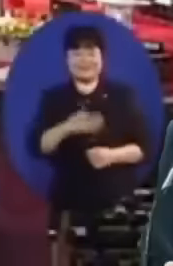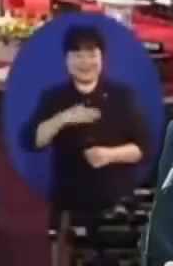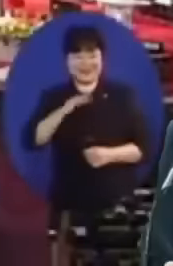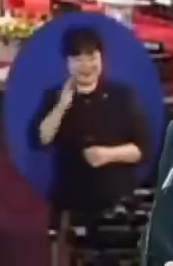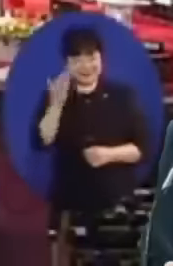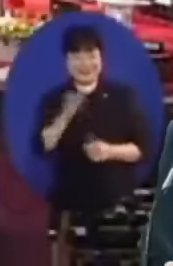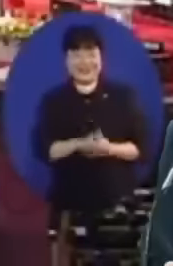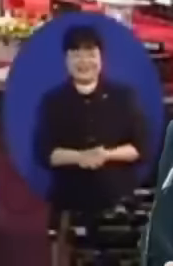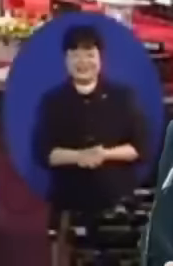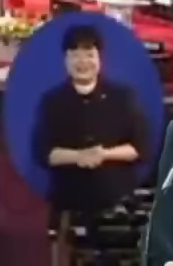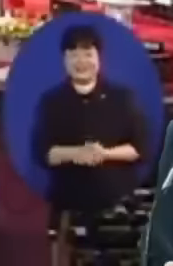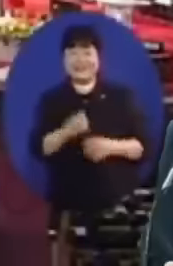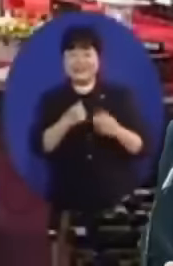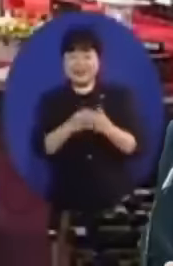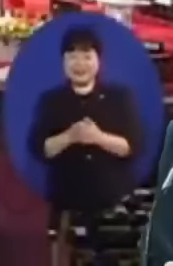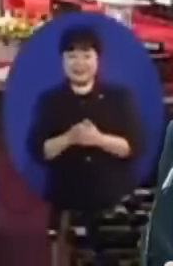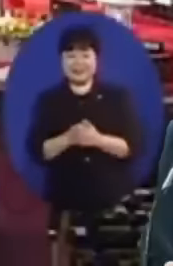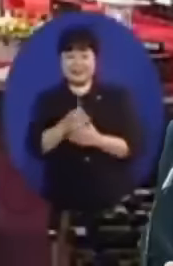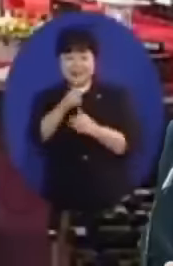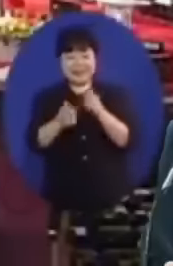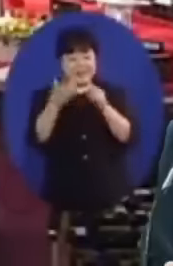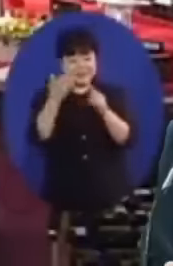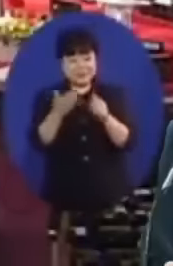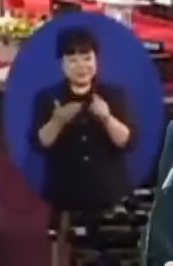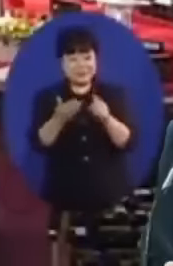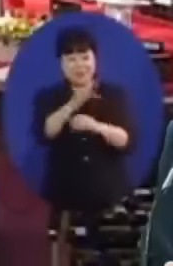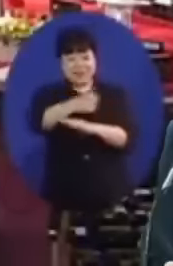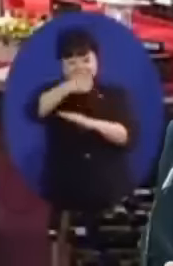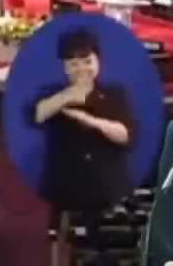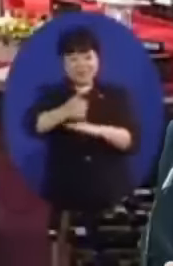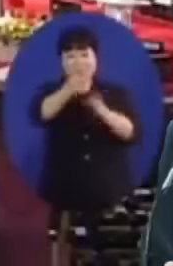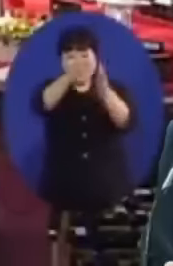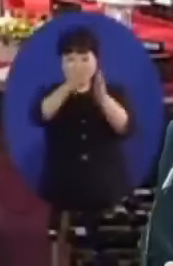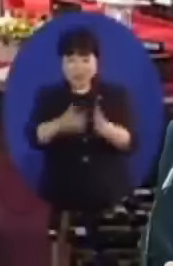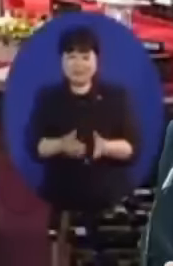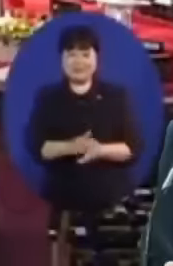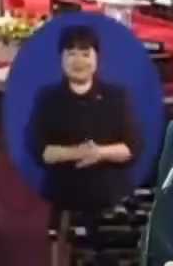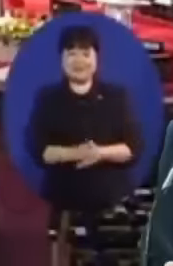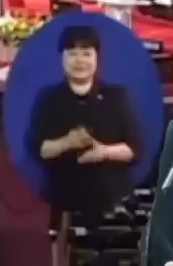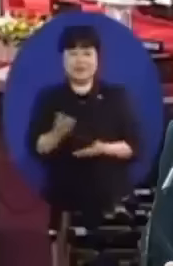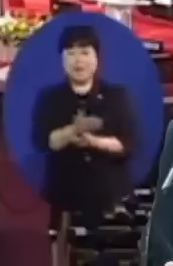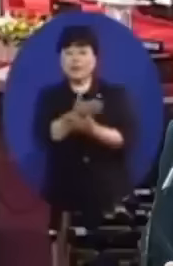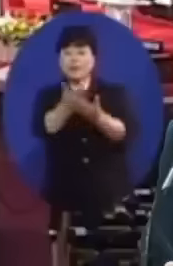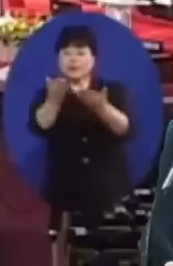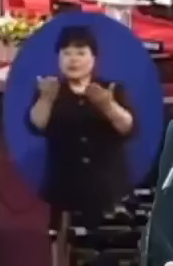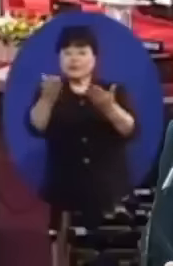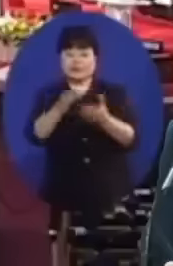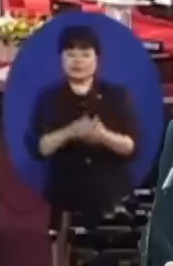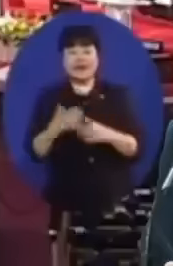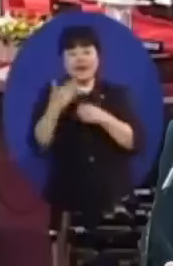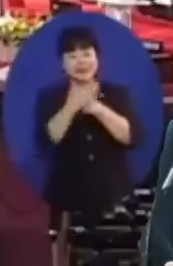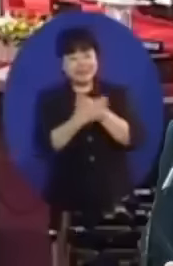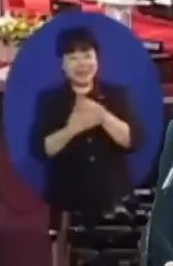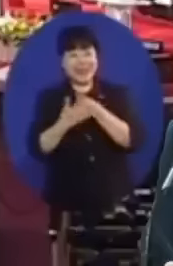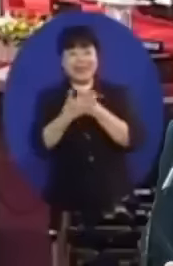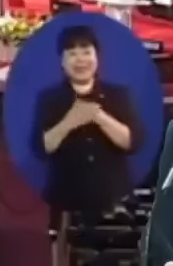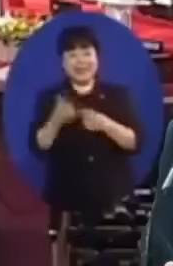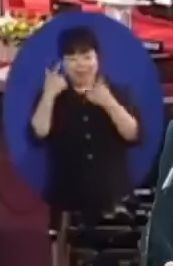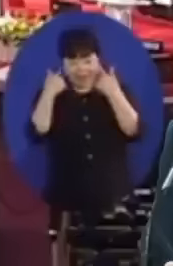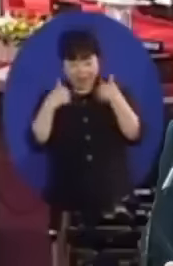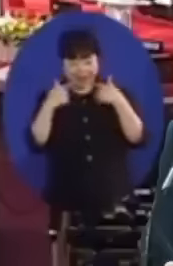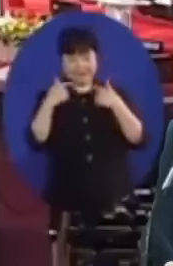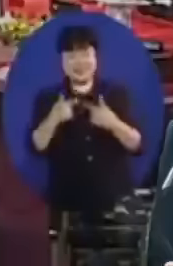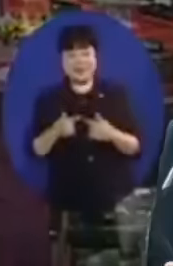되는 것입니다. 그렇기 때문에 이 하나님은 그리스도를 통해서 베풀어 주신 그 은혜를